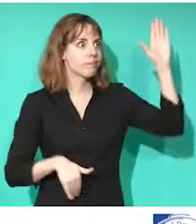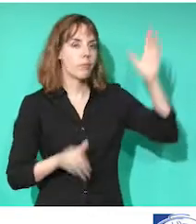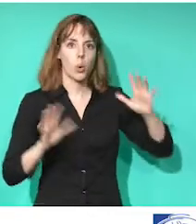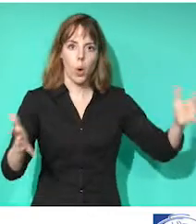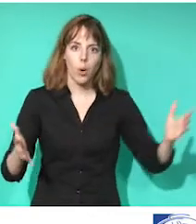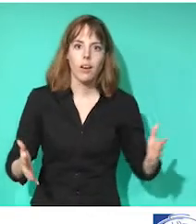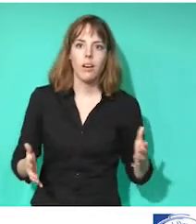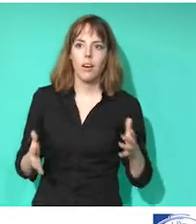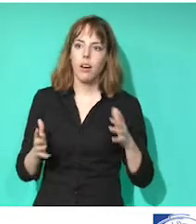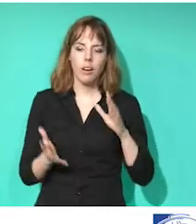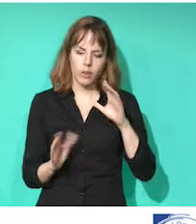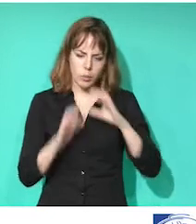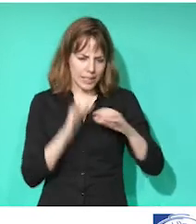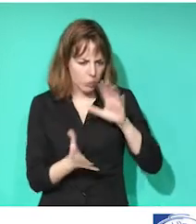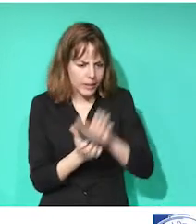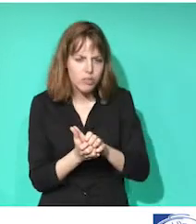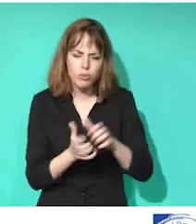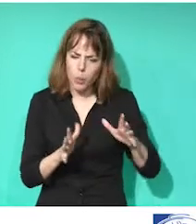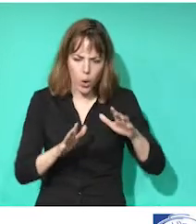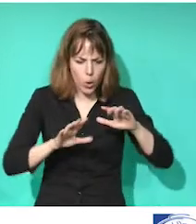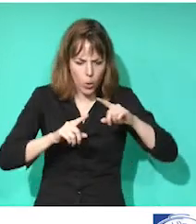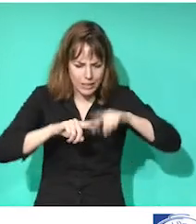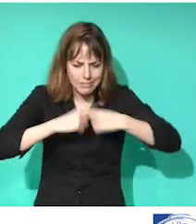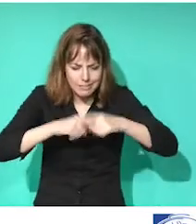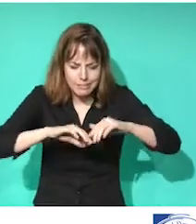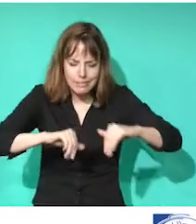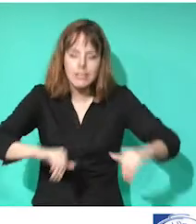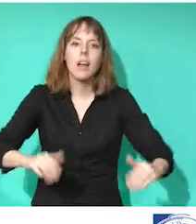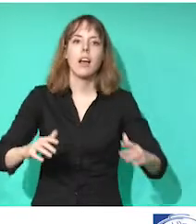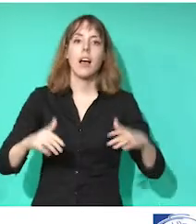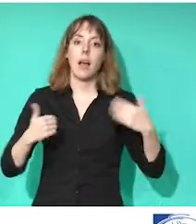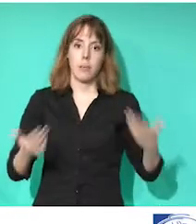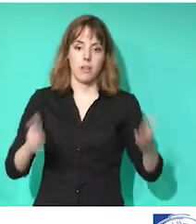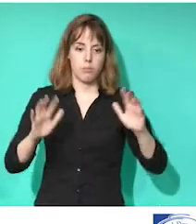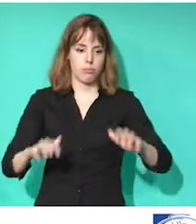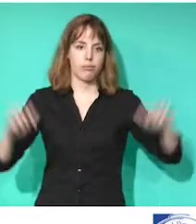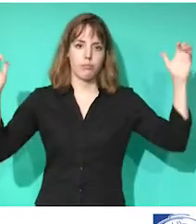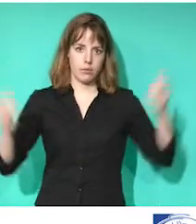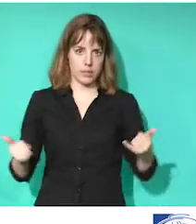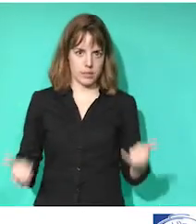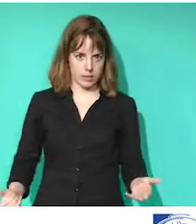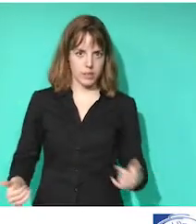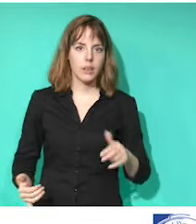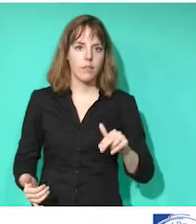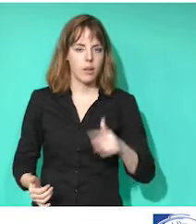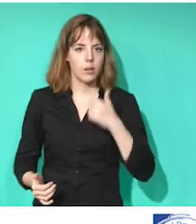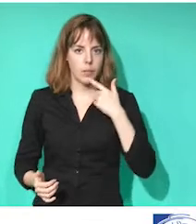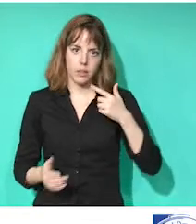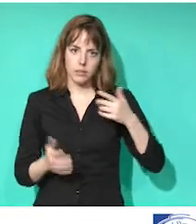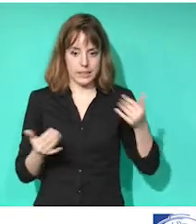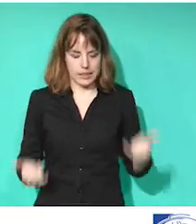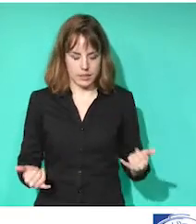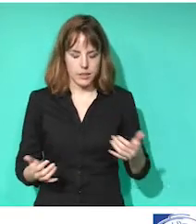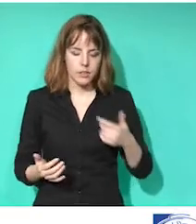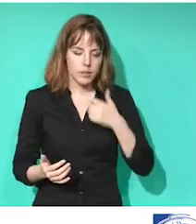la communication. Et ici, en plénière, on parlera de... Internet et du cyberharcèlement. Donc, au